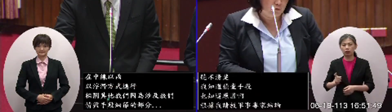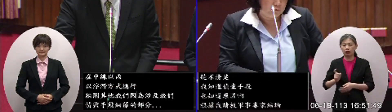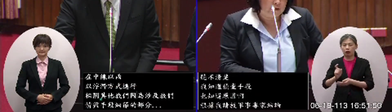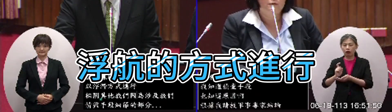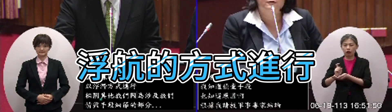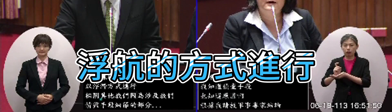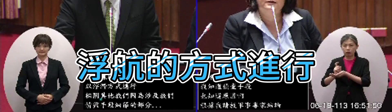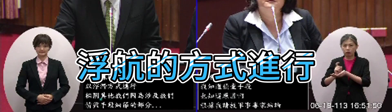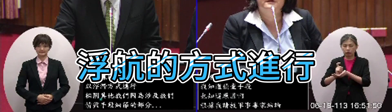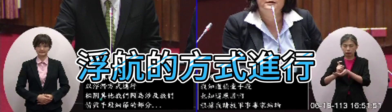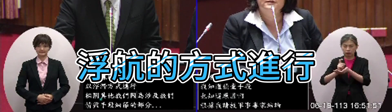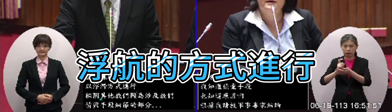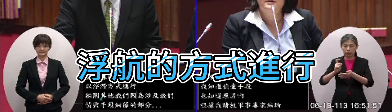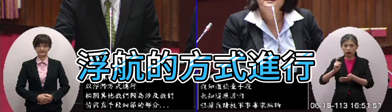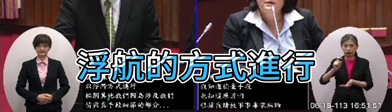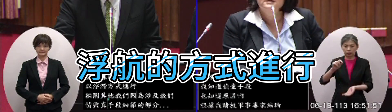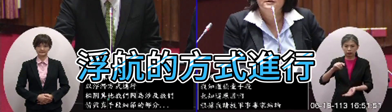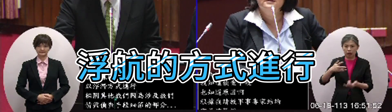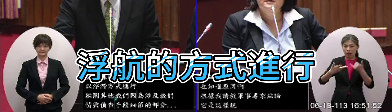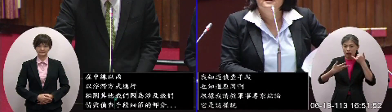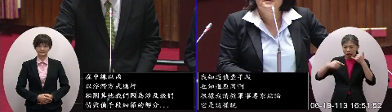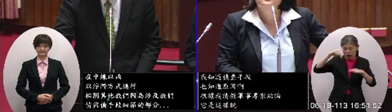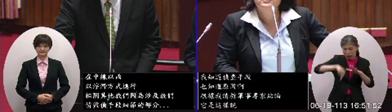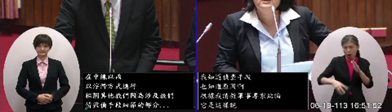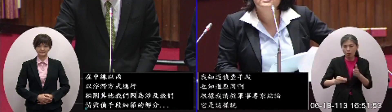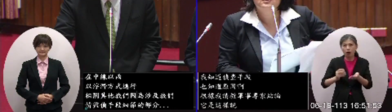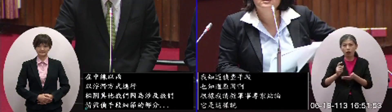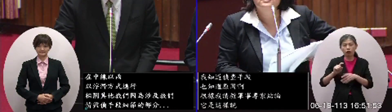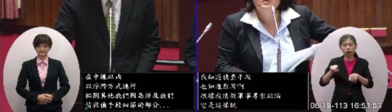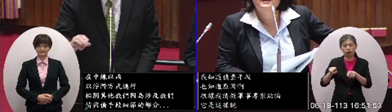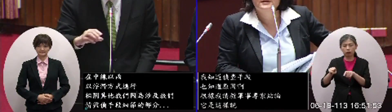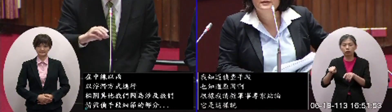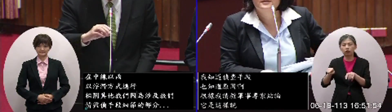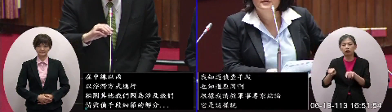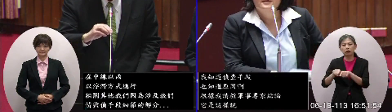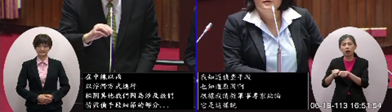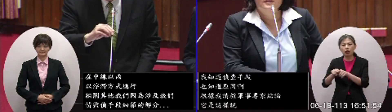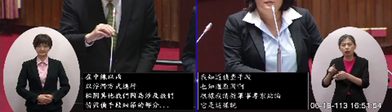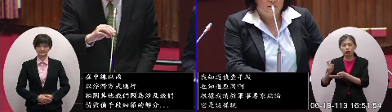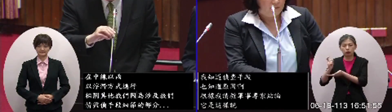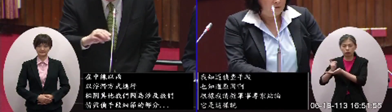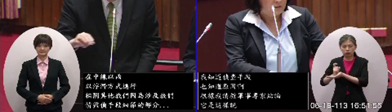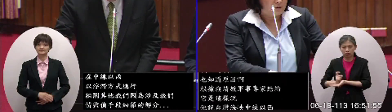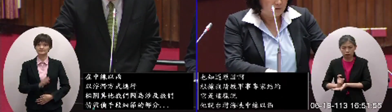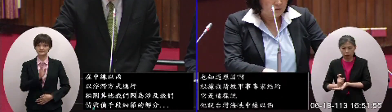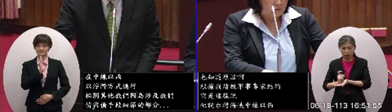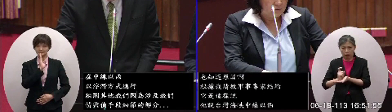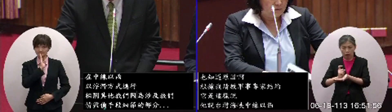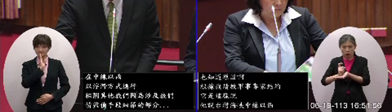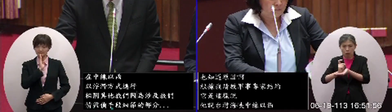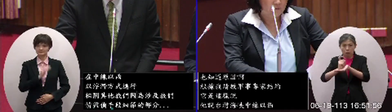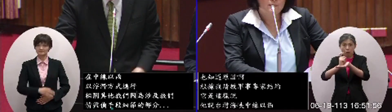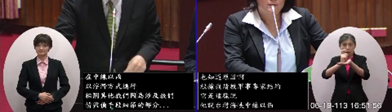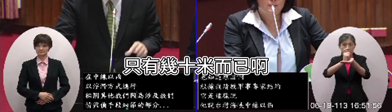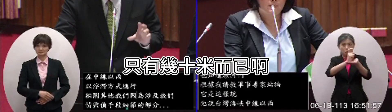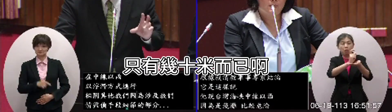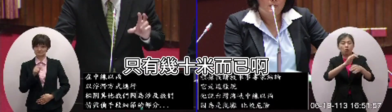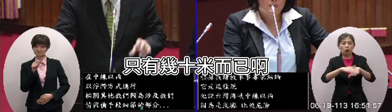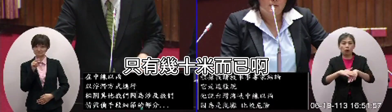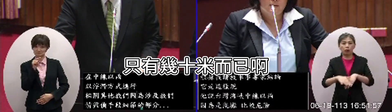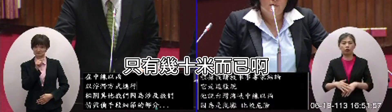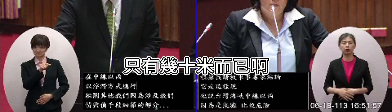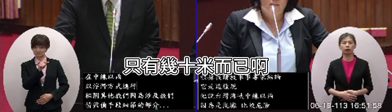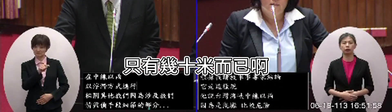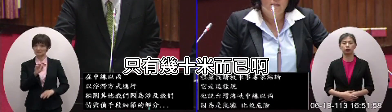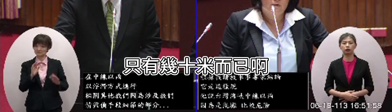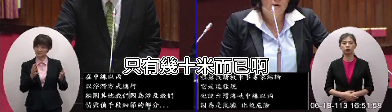用浮航的方式来进行。这是我请教军事专家的。 是那个地方，相当的在只有几